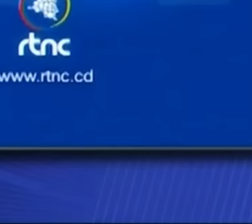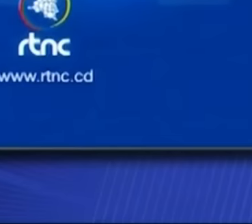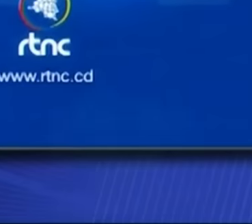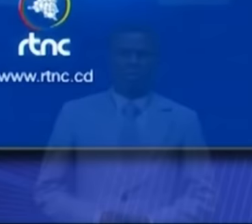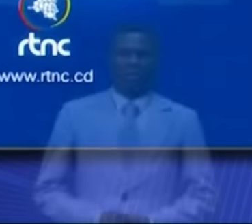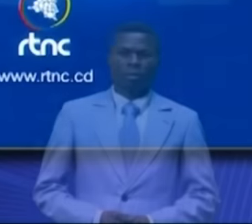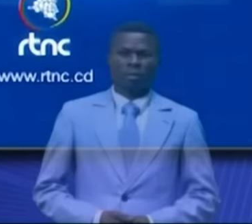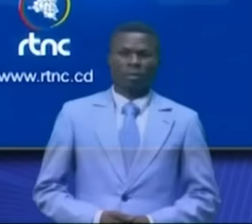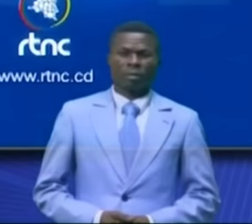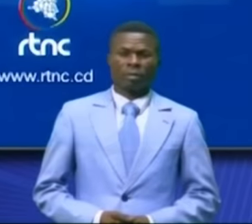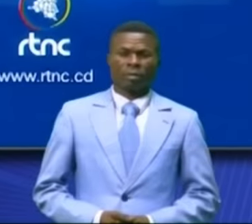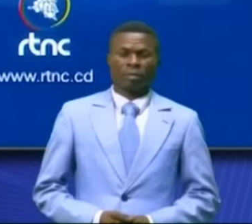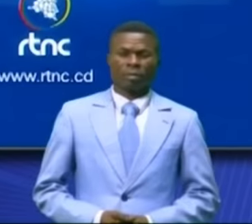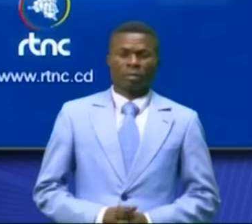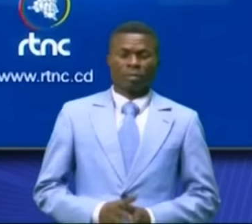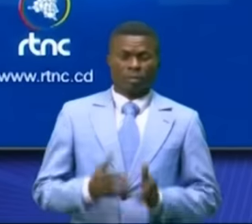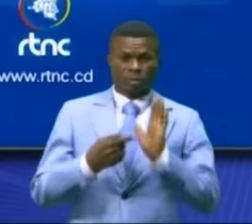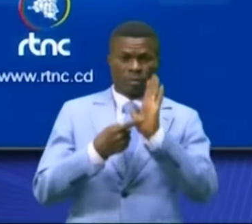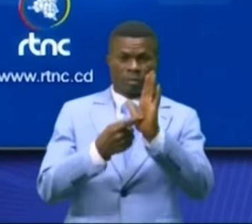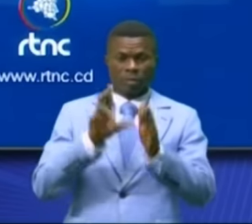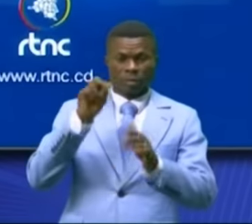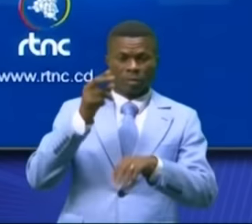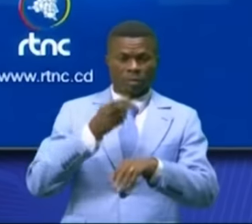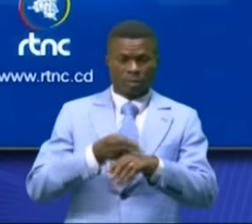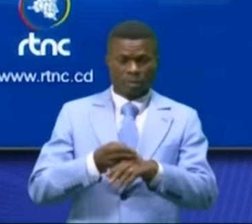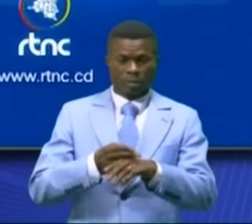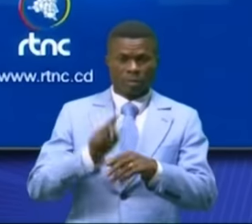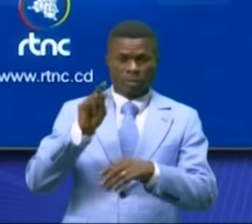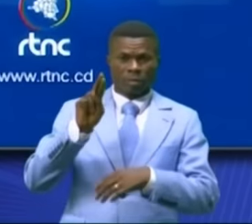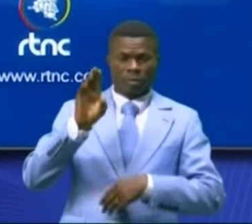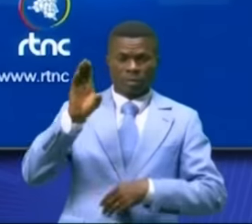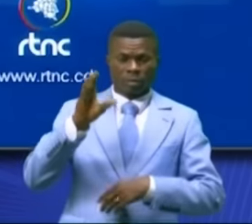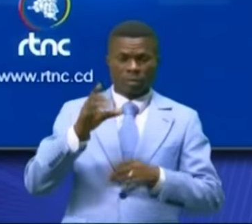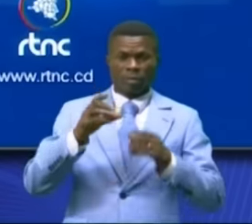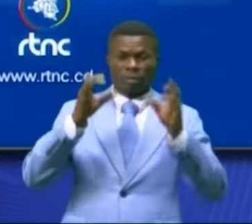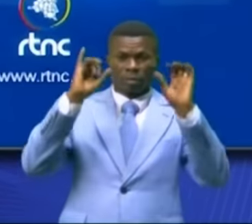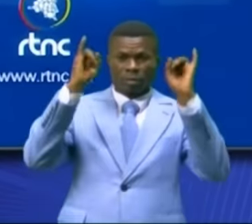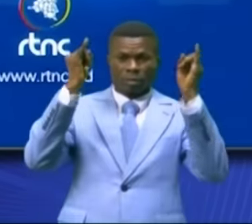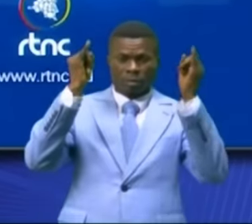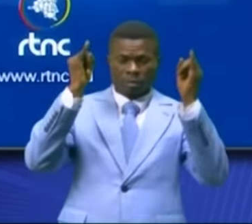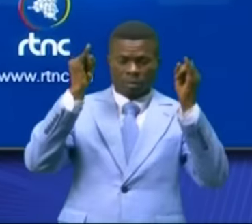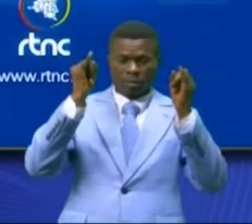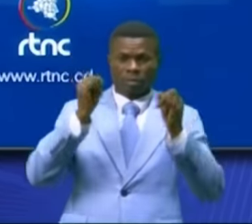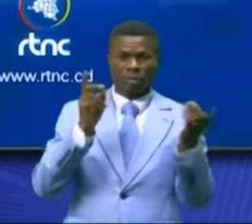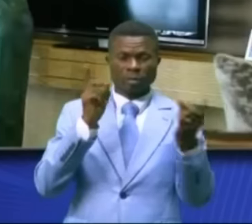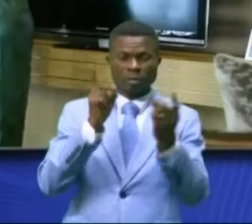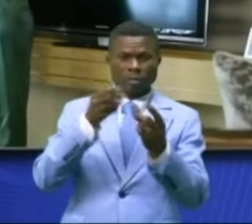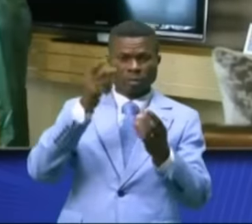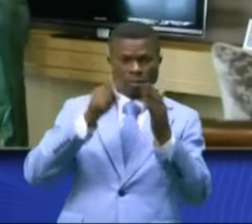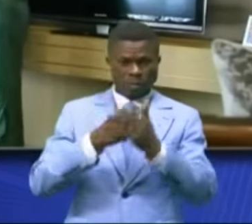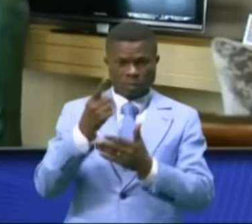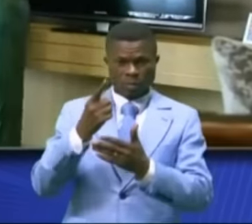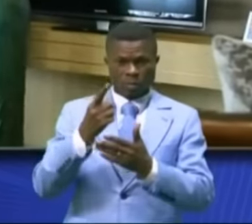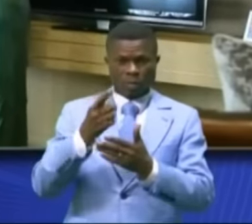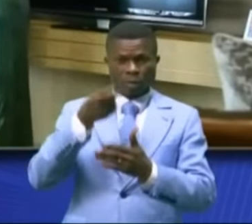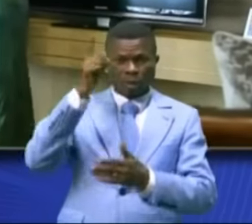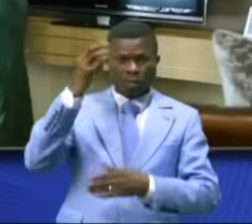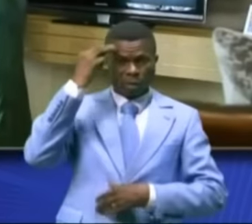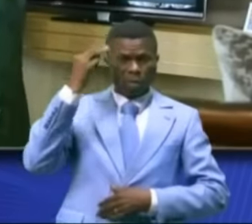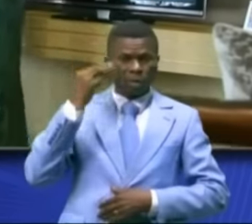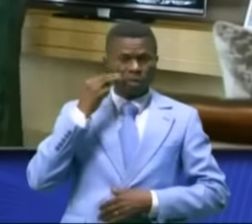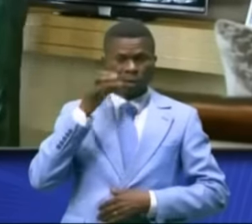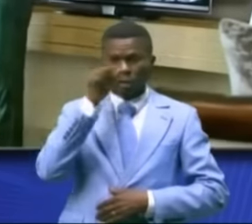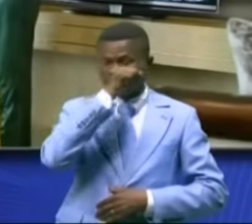Bonsoir, vous suivez le 20h sur la RTNC, en voici les grandes lignes. Premier tête-à-tête entre le Premier